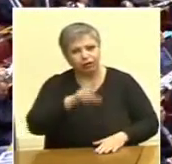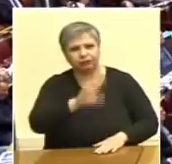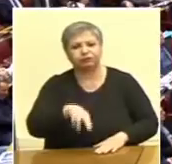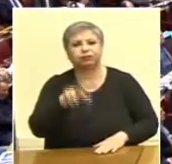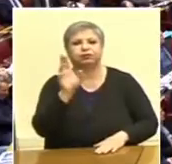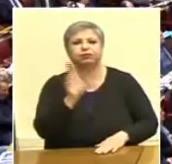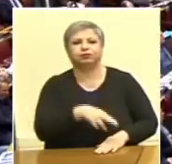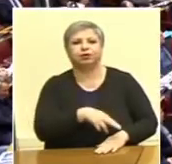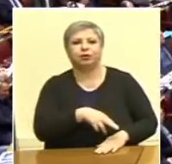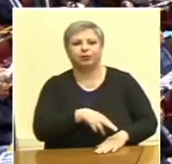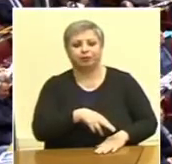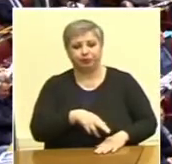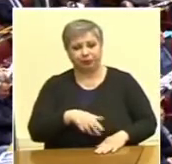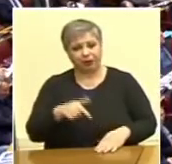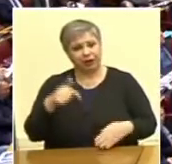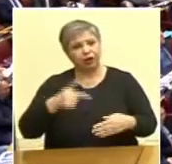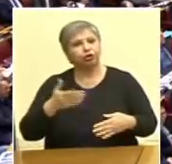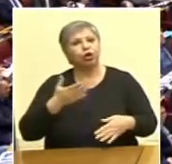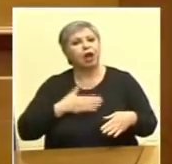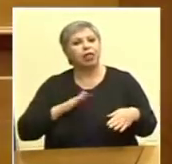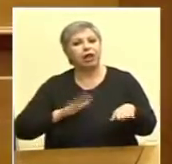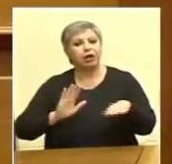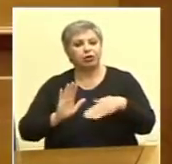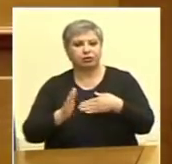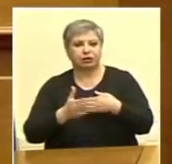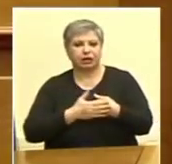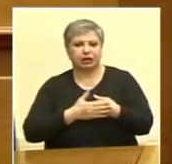Θέλω να κλείσω την παρέμβασή μου